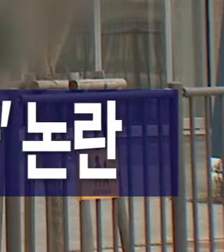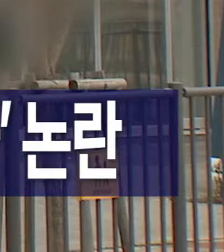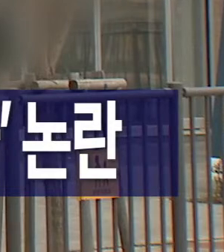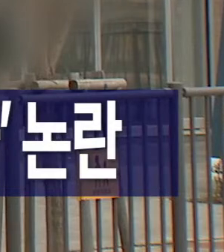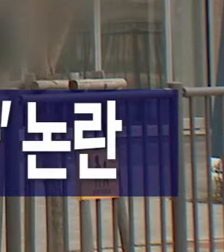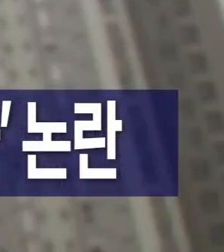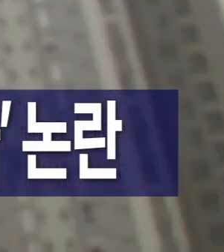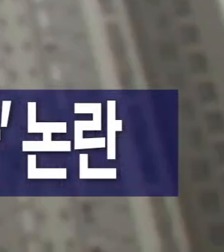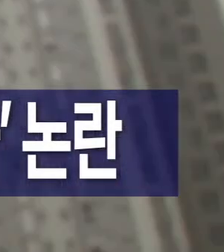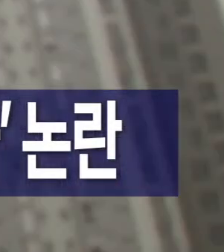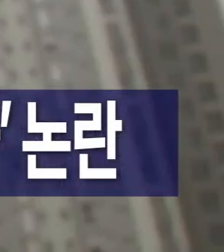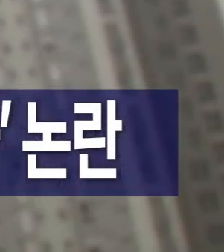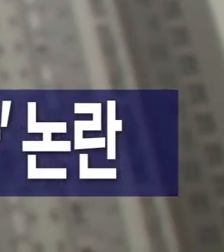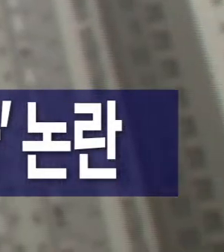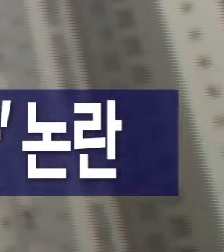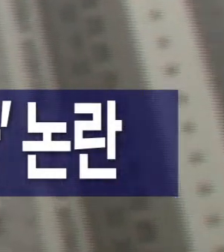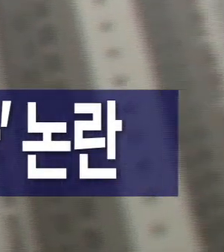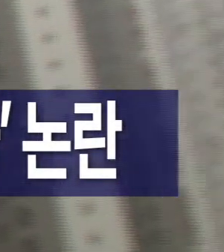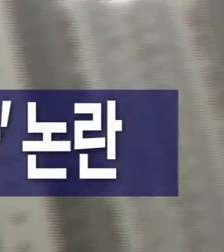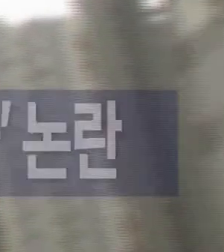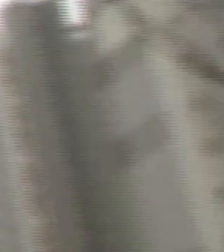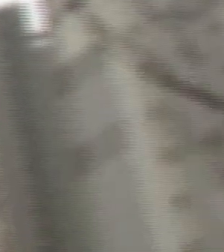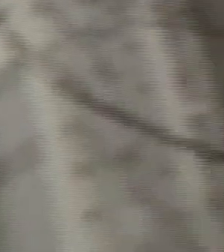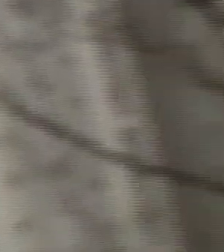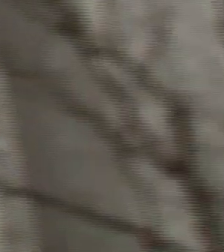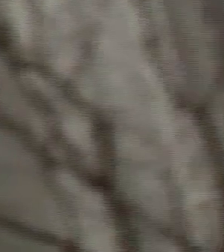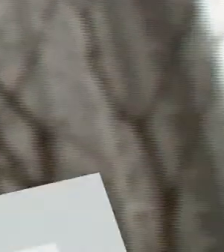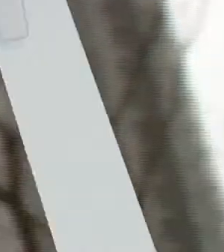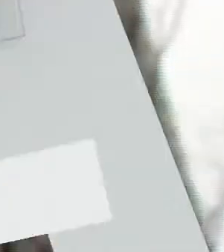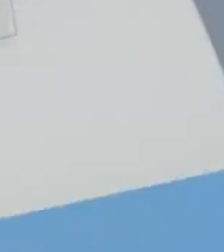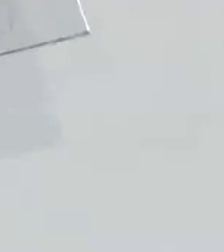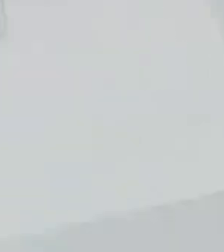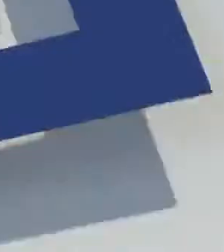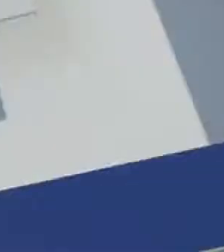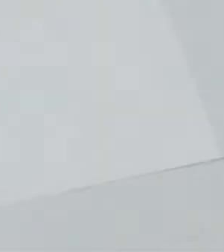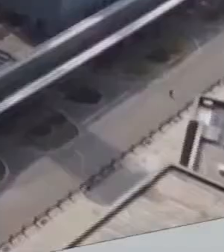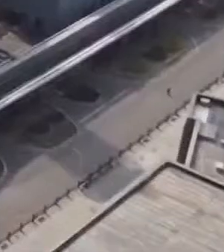적용할 규정이 없어 부르는 게 값이 된 상황입니다.